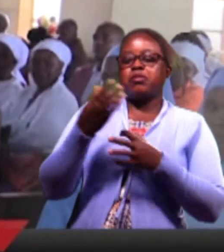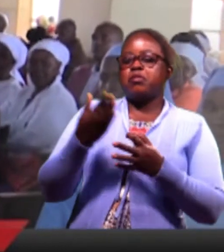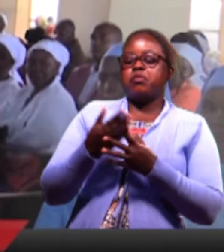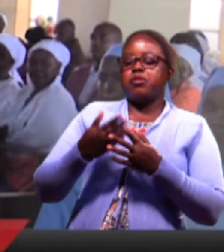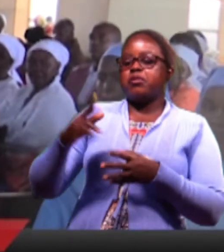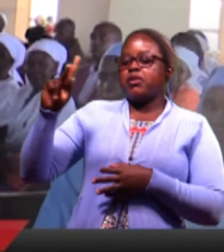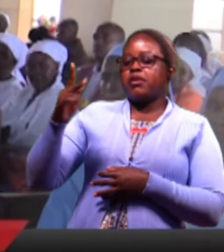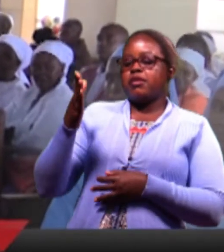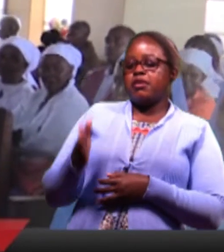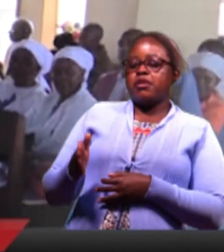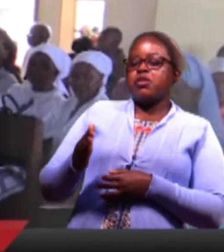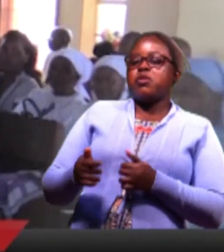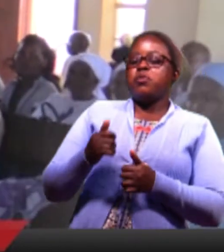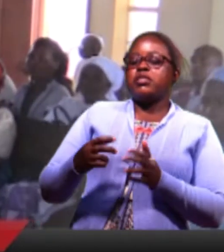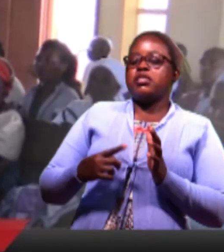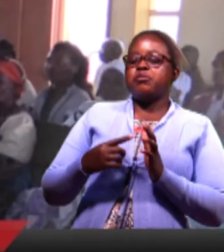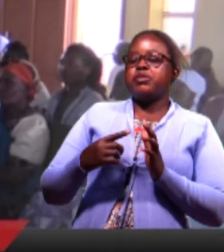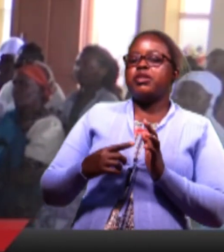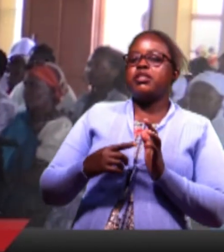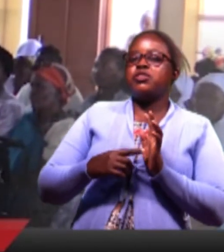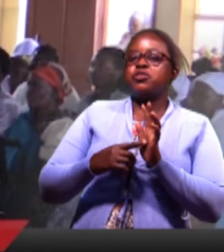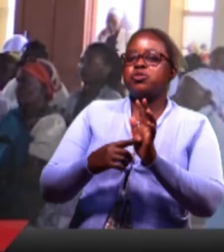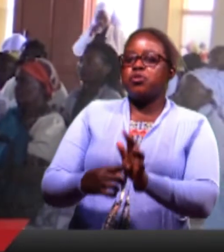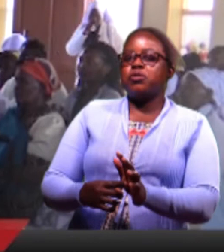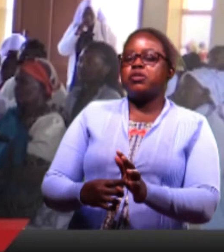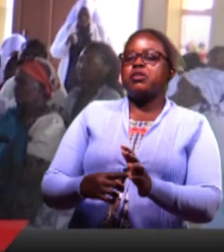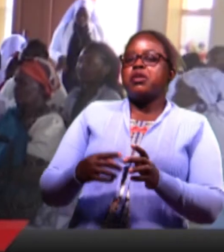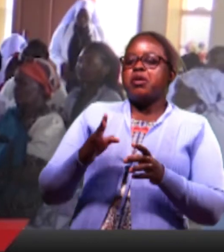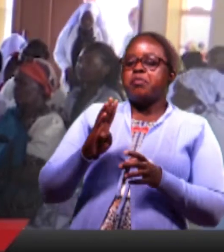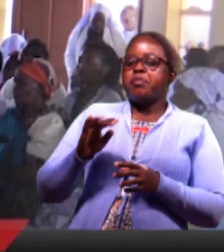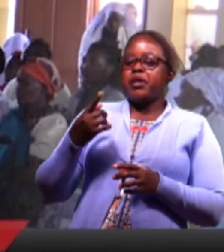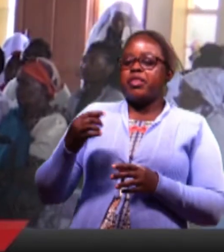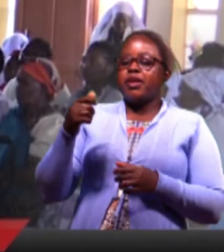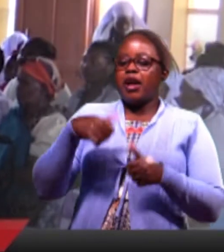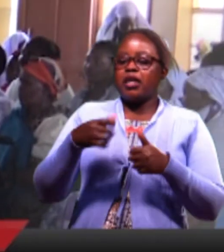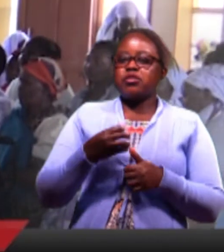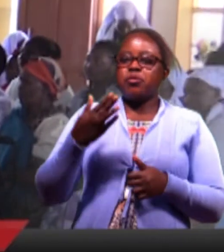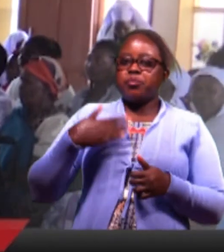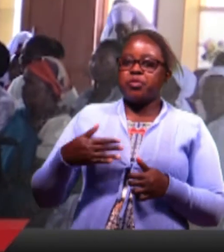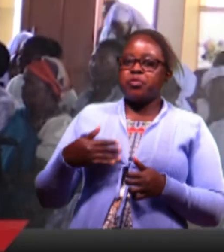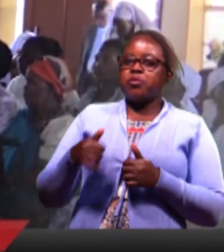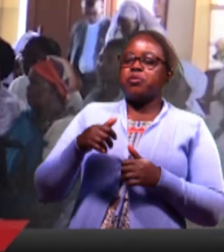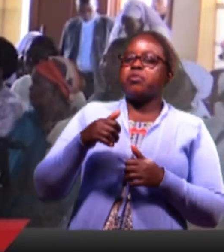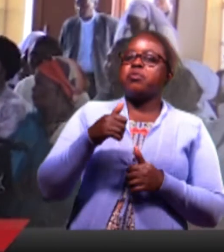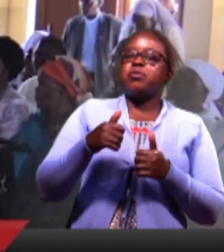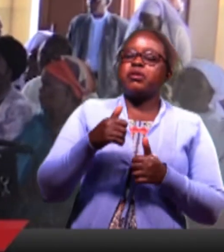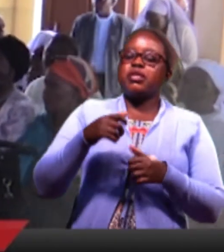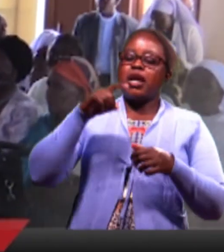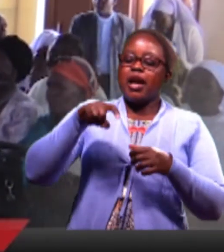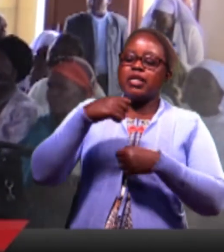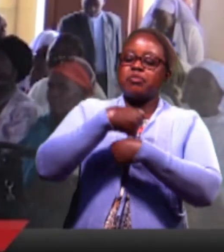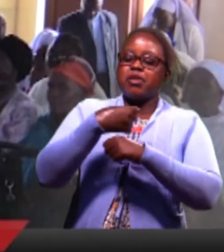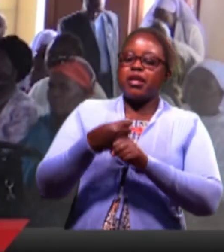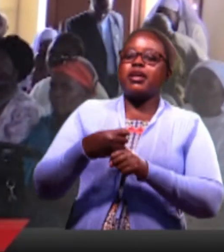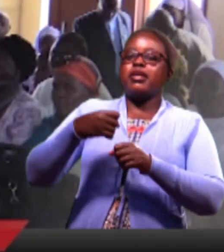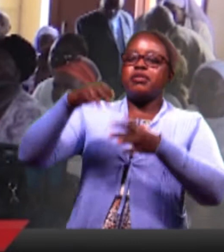Ukosefu wa upendo miongoni mwa Wakenya, unaodhihirishwa na matendo ya kinyama katika jamii, limefanya askofu mkuu wa